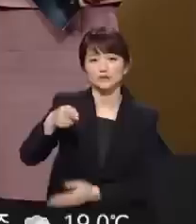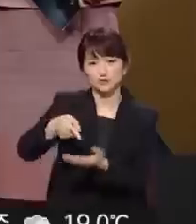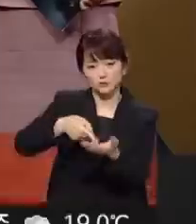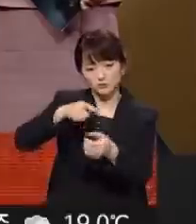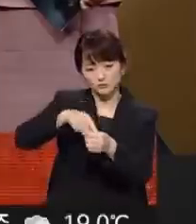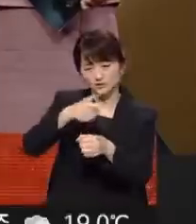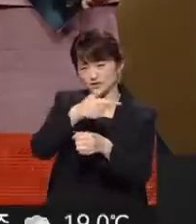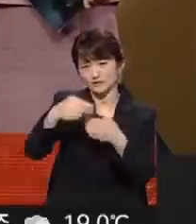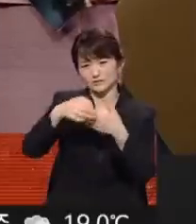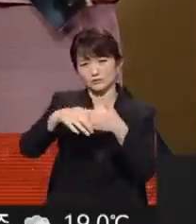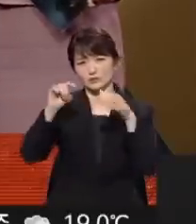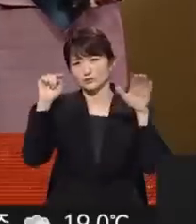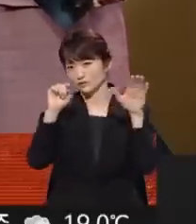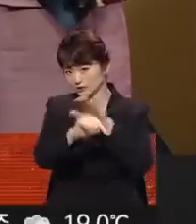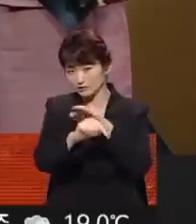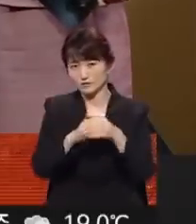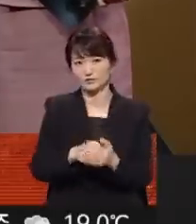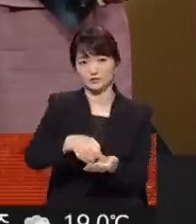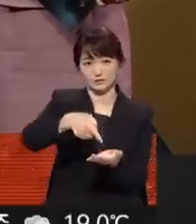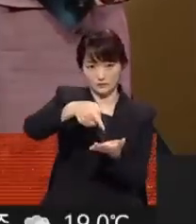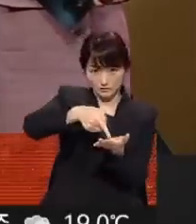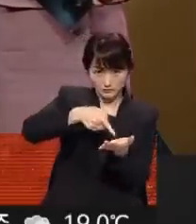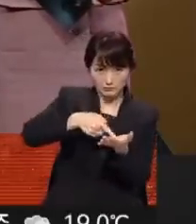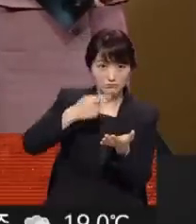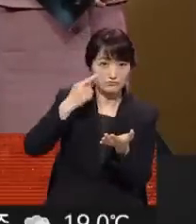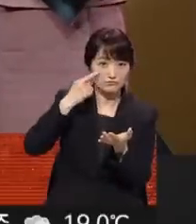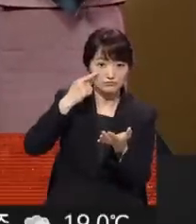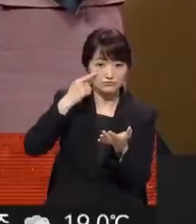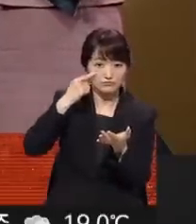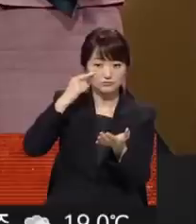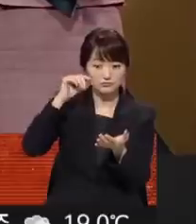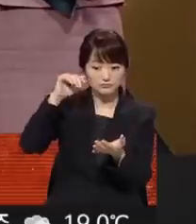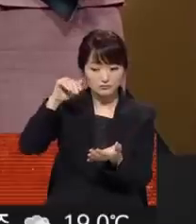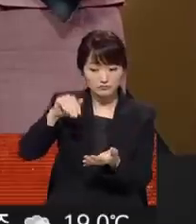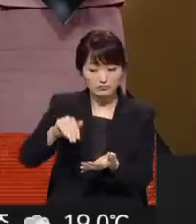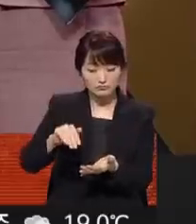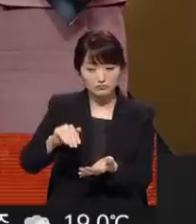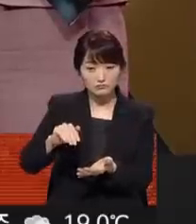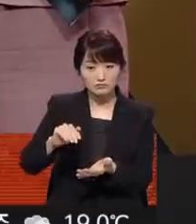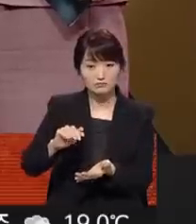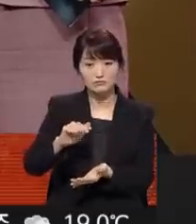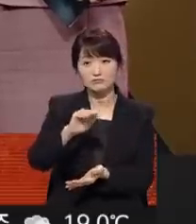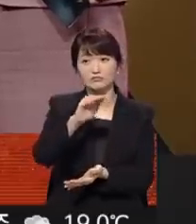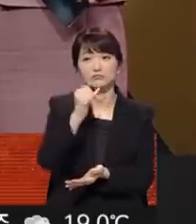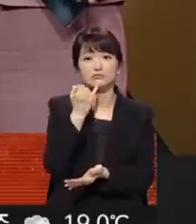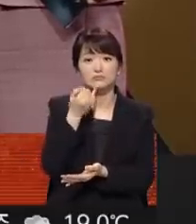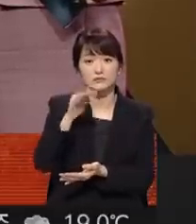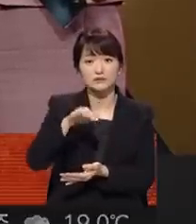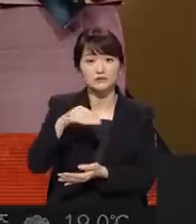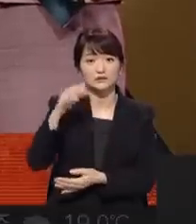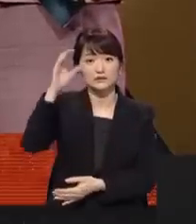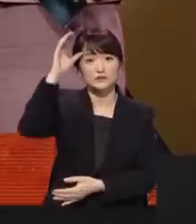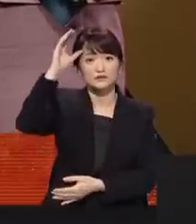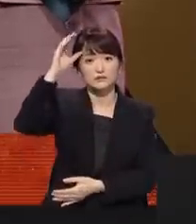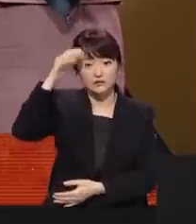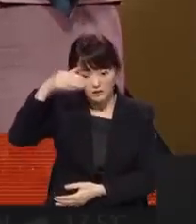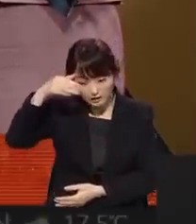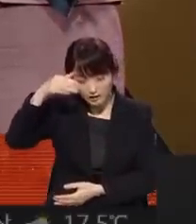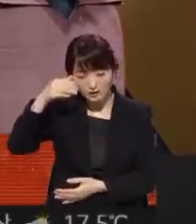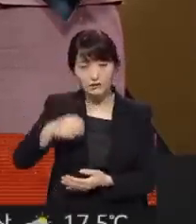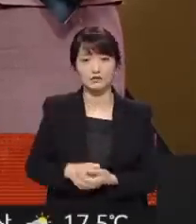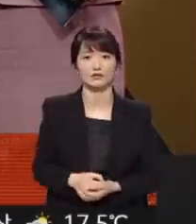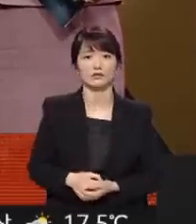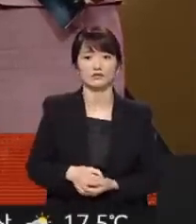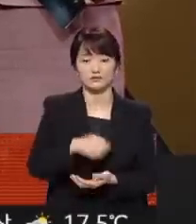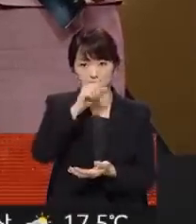찾아가게 되는데요. 시술을 받고 나아질 거라는 기대를 했지만 그 기대는 곧 무너져 내렸습니다.